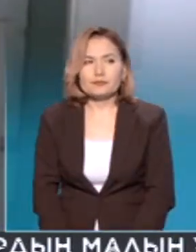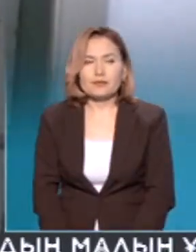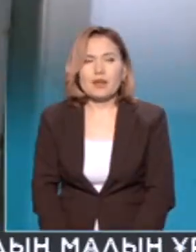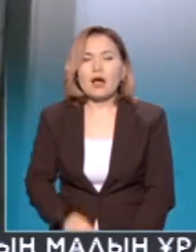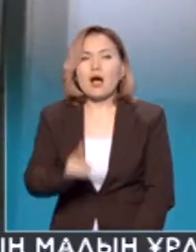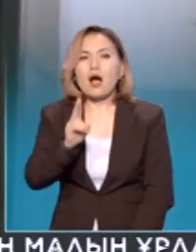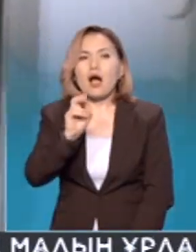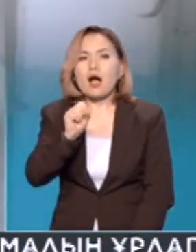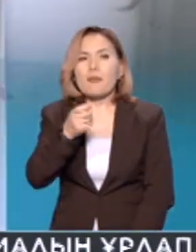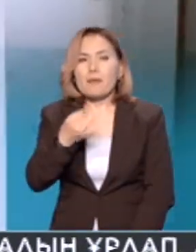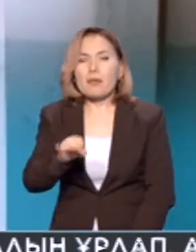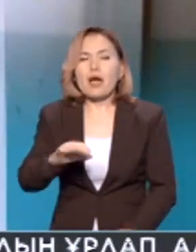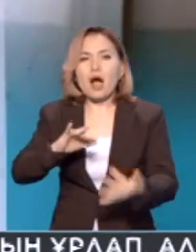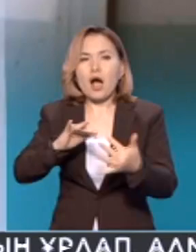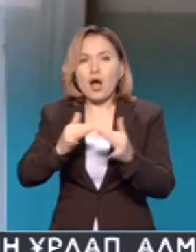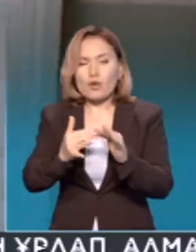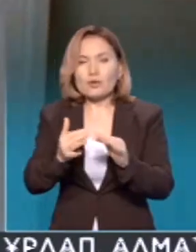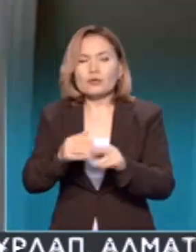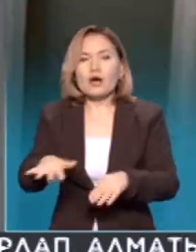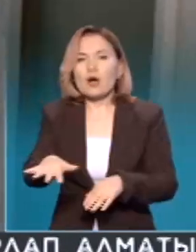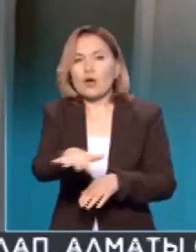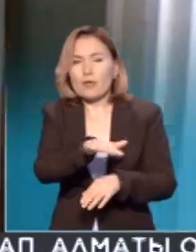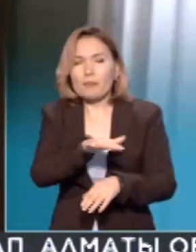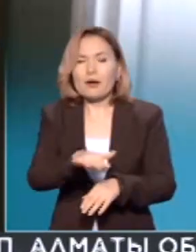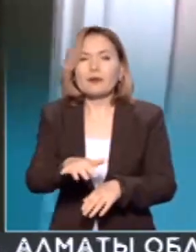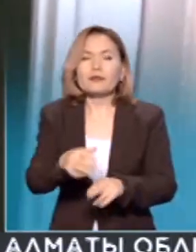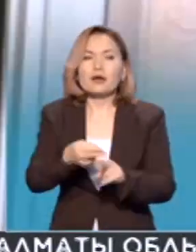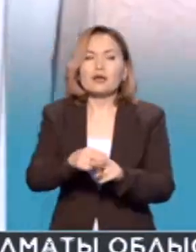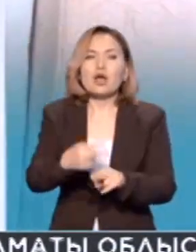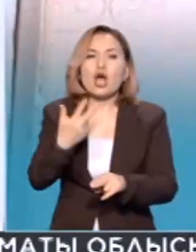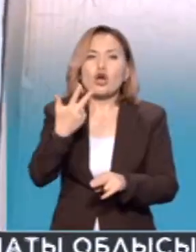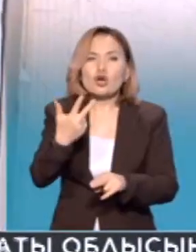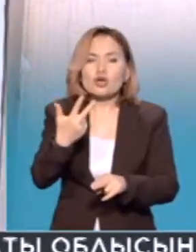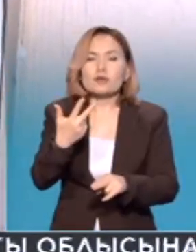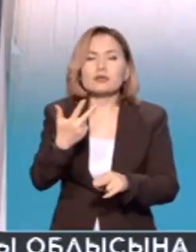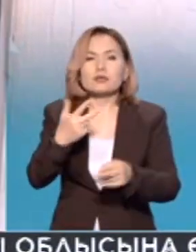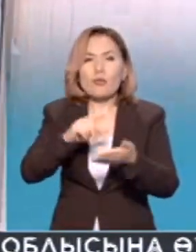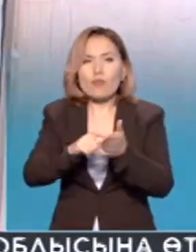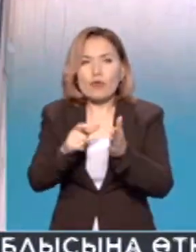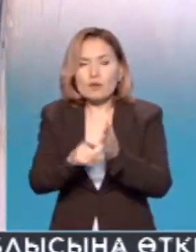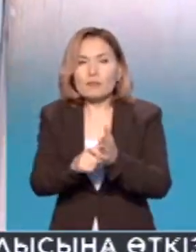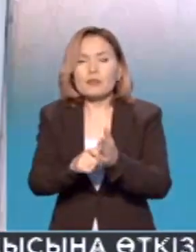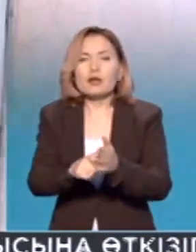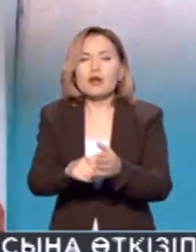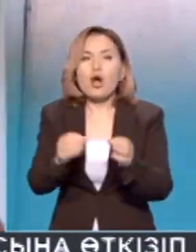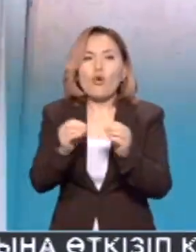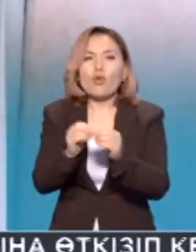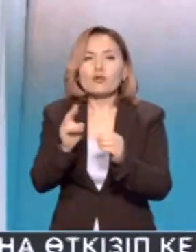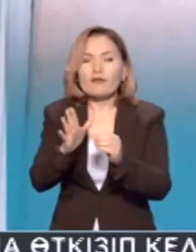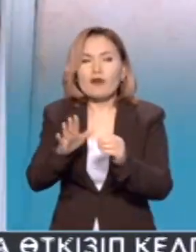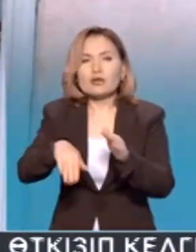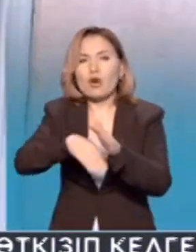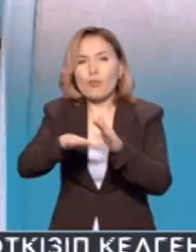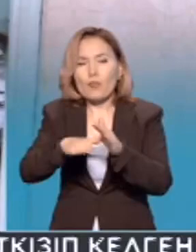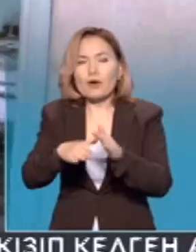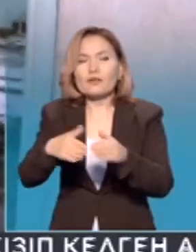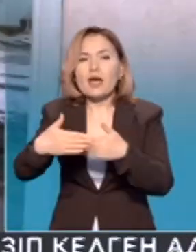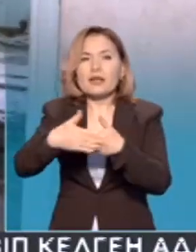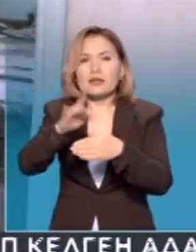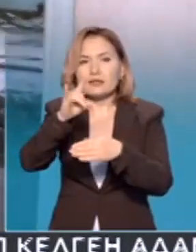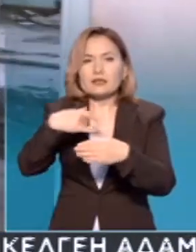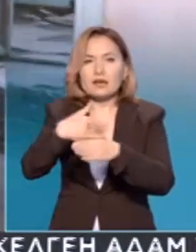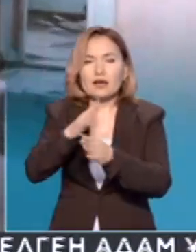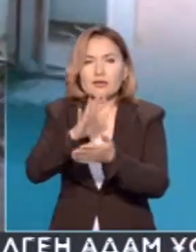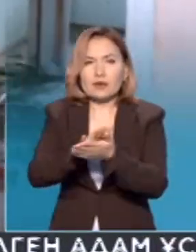Қабанбай ауылындағы бұл шағын ауданда дәл осындай 1-2 және 3 бөлмелі ондаған пәтер қаңырап бос тұр. Есік терезесі қирағанмен, ең